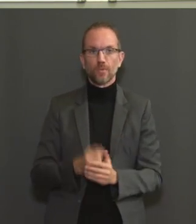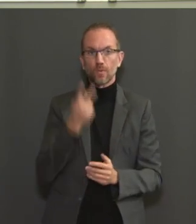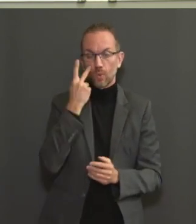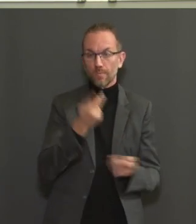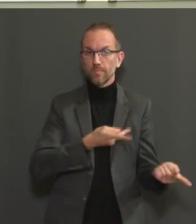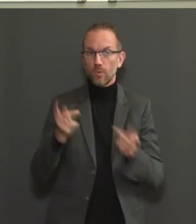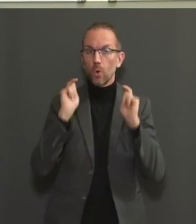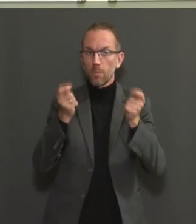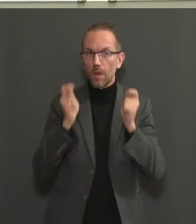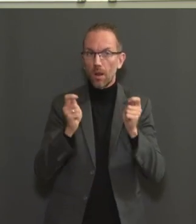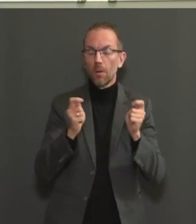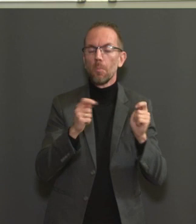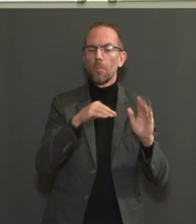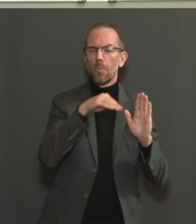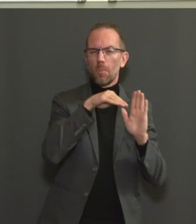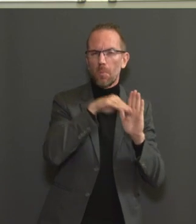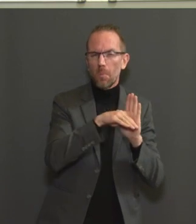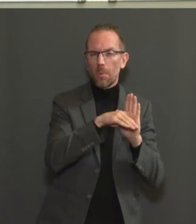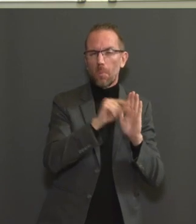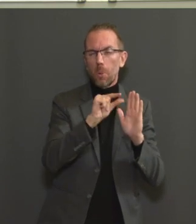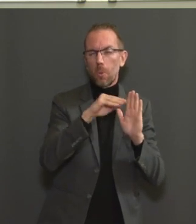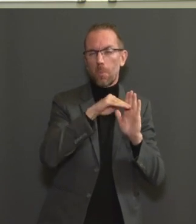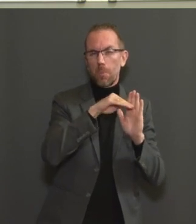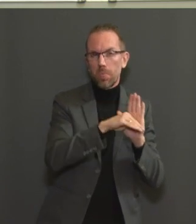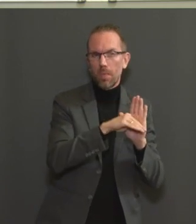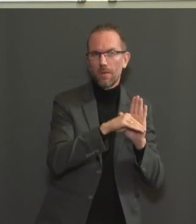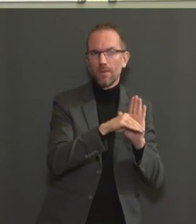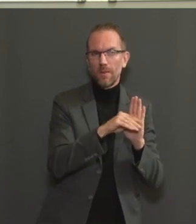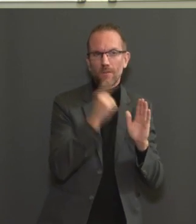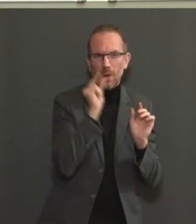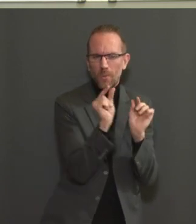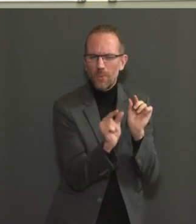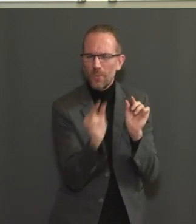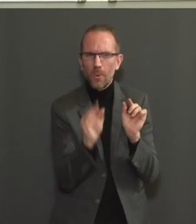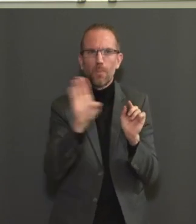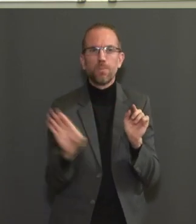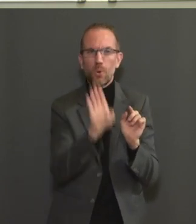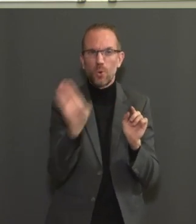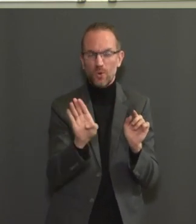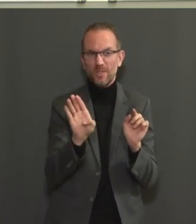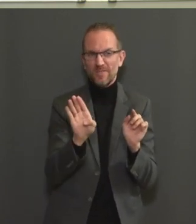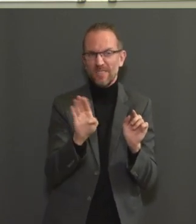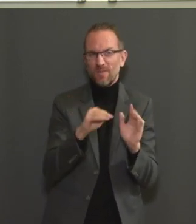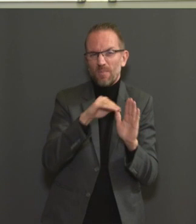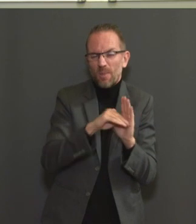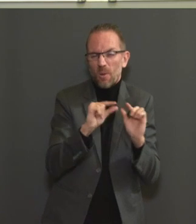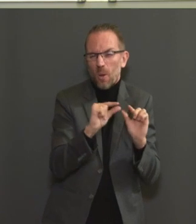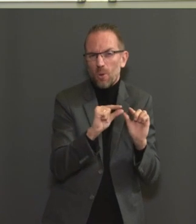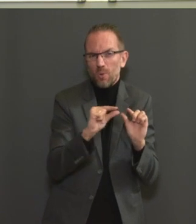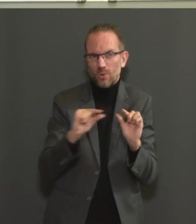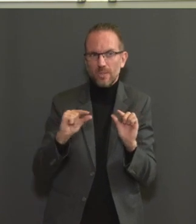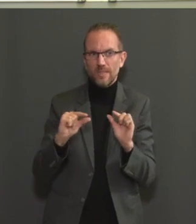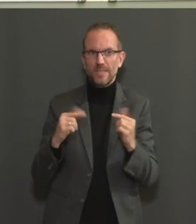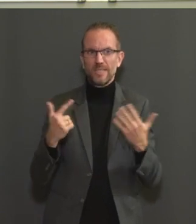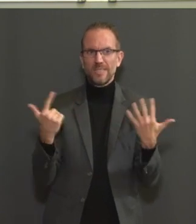sont les petits carrés bleus qu'on voit tout en bas, qui sont tout petits, mais qui sont encore là. Au cours des 7 derniers jours, nous avons eu en